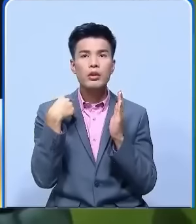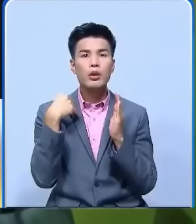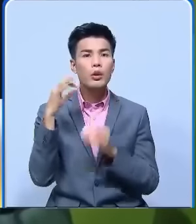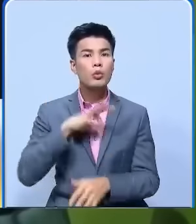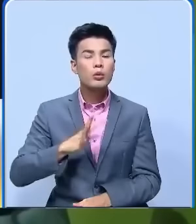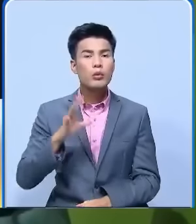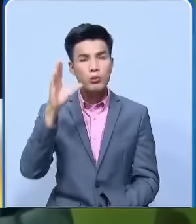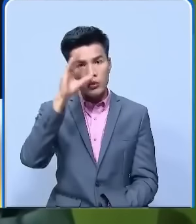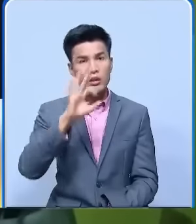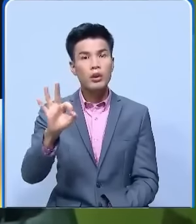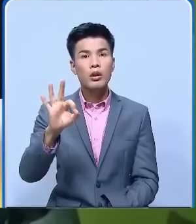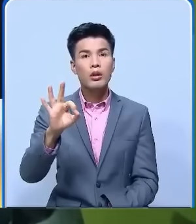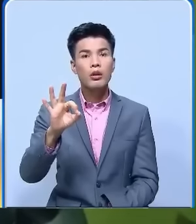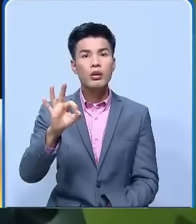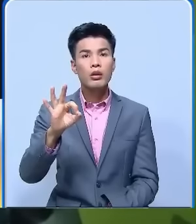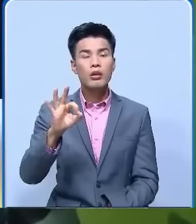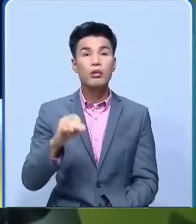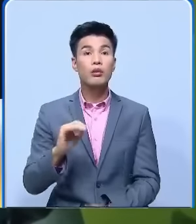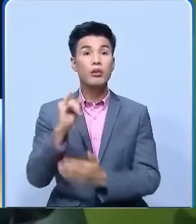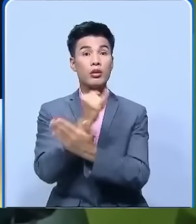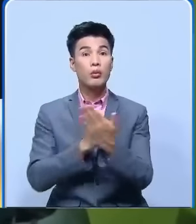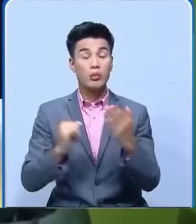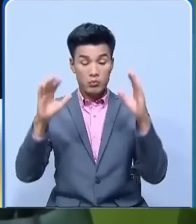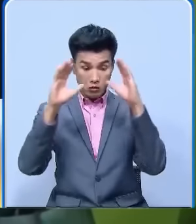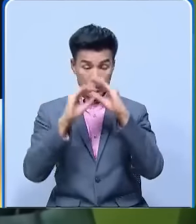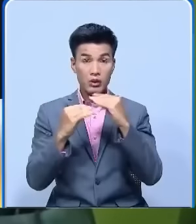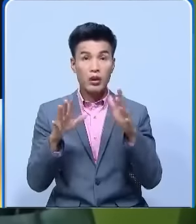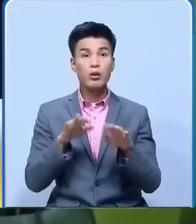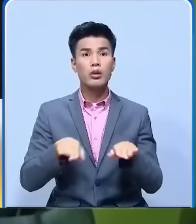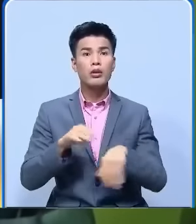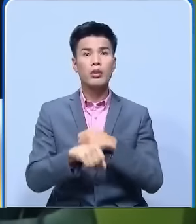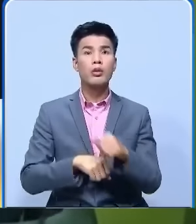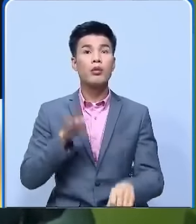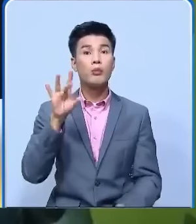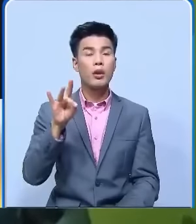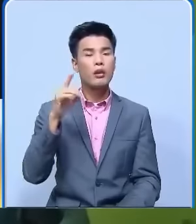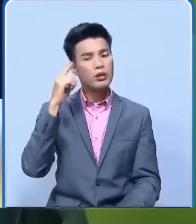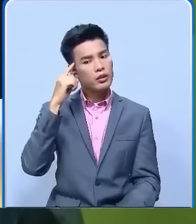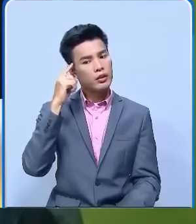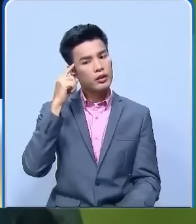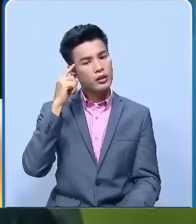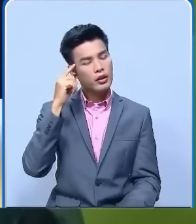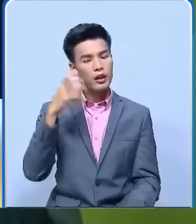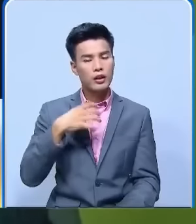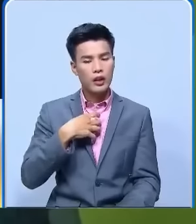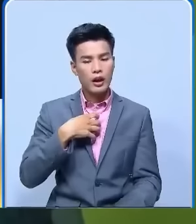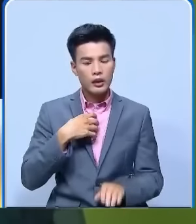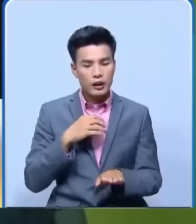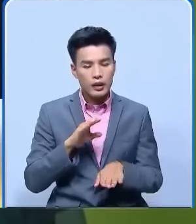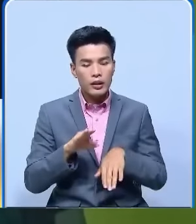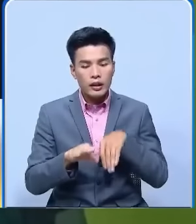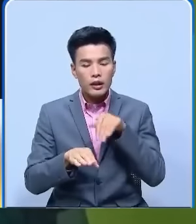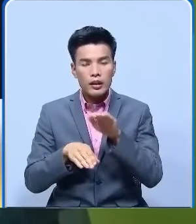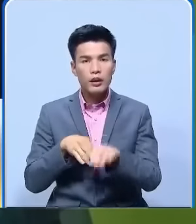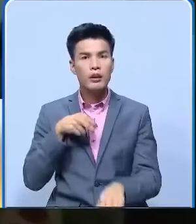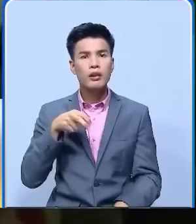21:00นเองอ่ะตอนตอนที่ออกกันไปต่างจังหวัด 21:00นก็ดึกแล้วเออแล้วเด็ก 8ขวบอ่ะเมีความรู้สึกนึกคิดแล้วที่จะค่อยๆย่องๆออกมากลัวพ่อแม่ตื่นหรือ